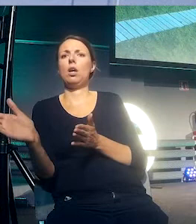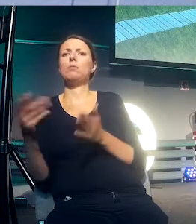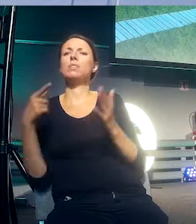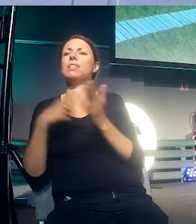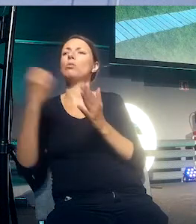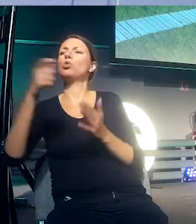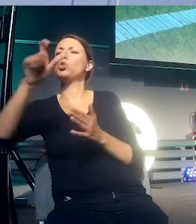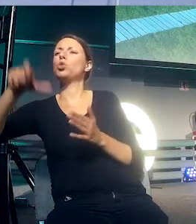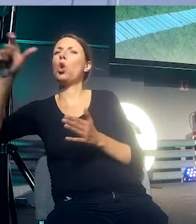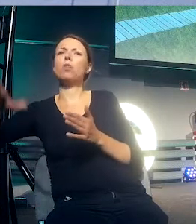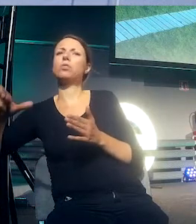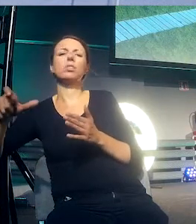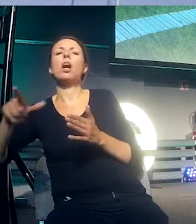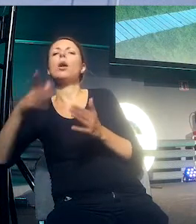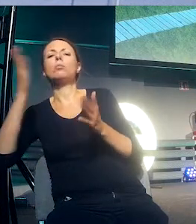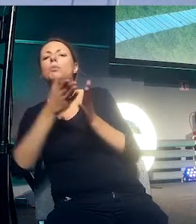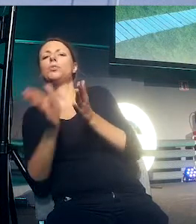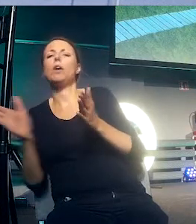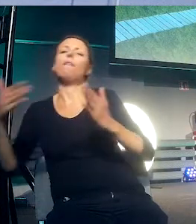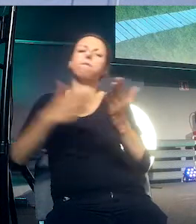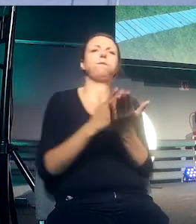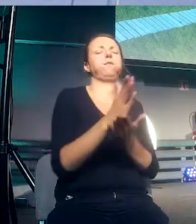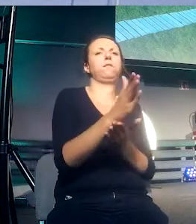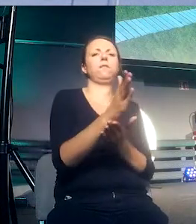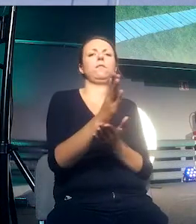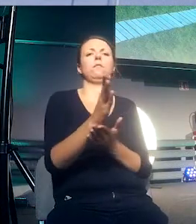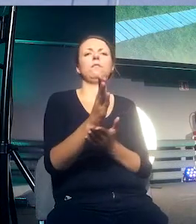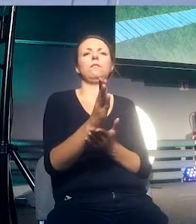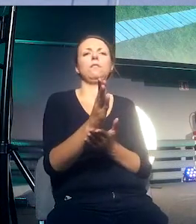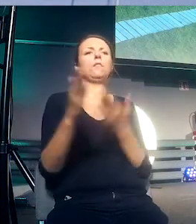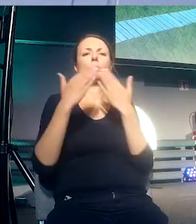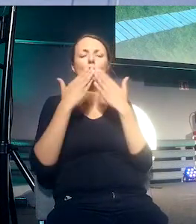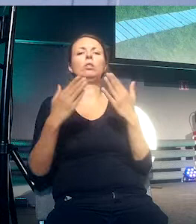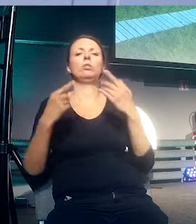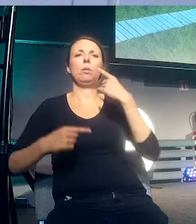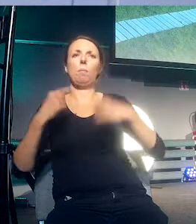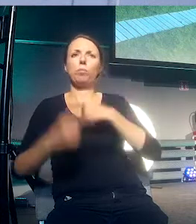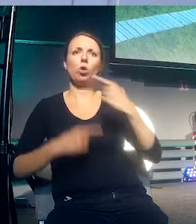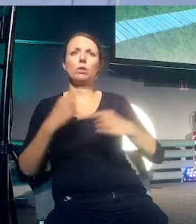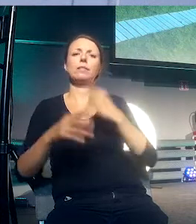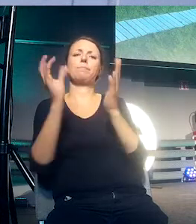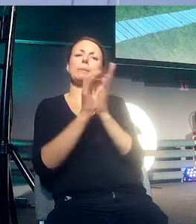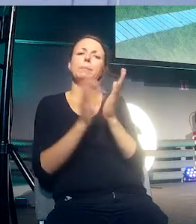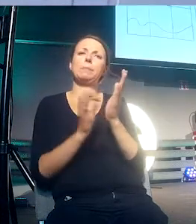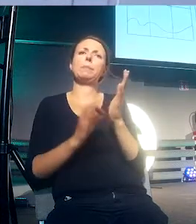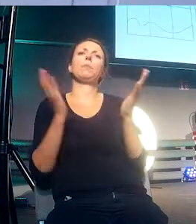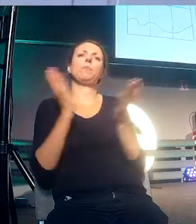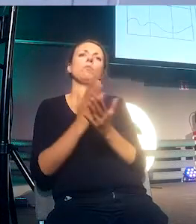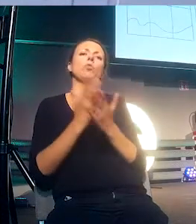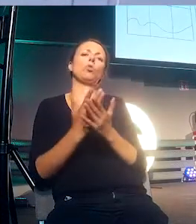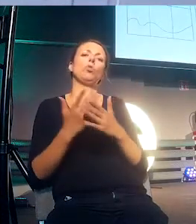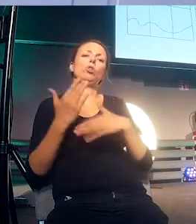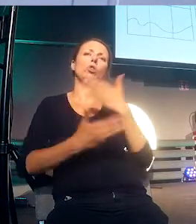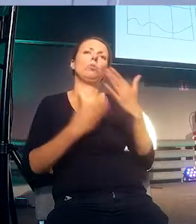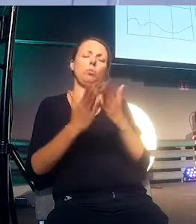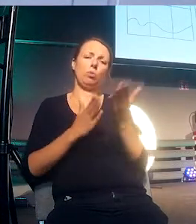w bardzo wczesnej fazie i nie dopuścić, że pewne procesy zajdą zbyt daleko, by łatwo było je